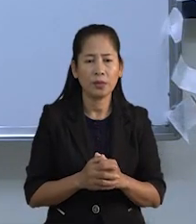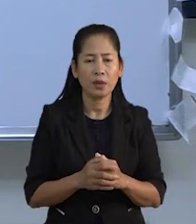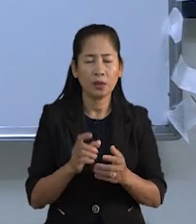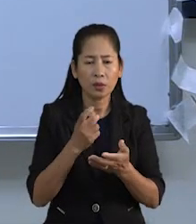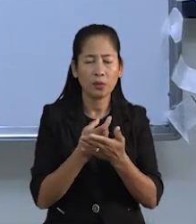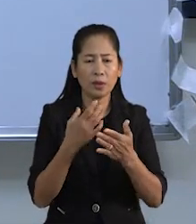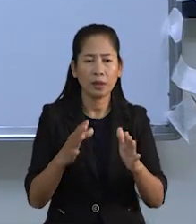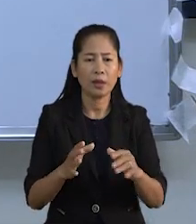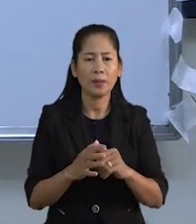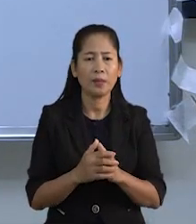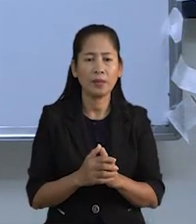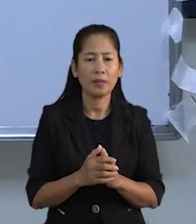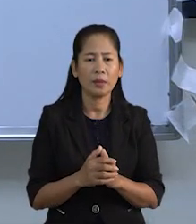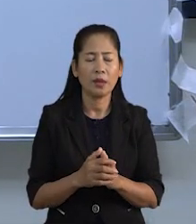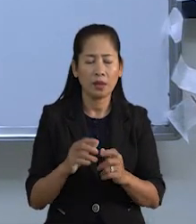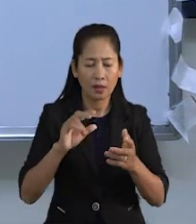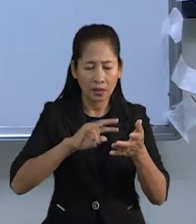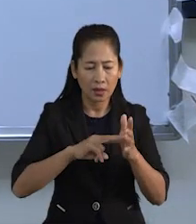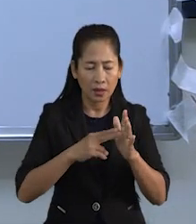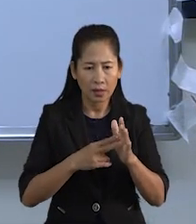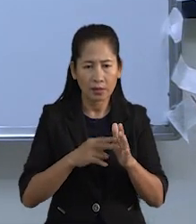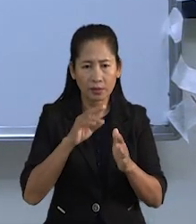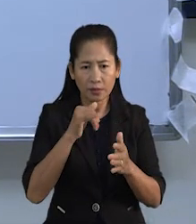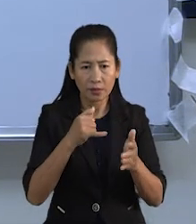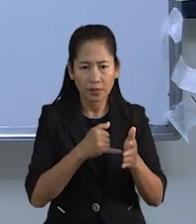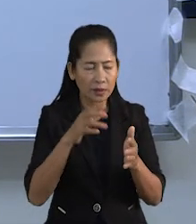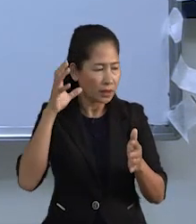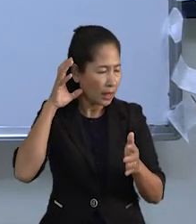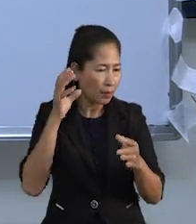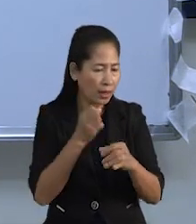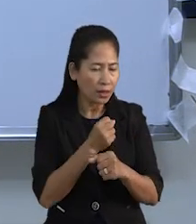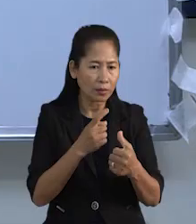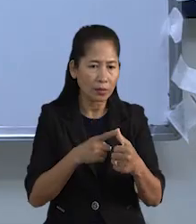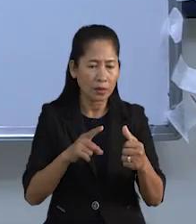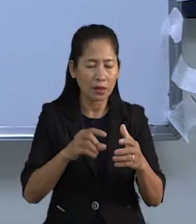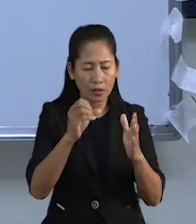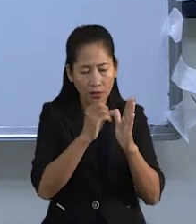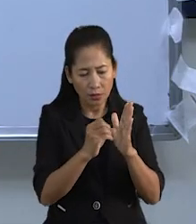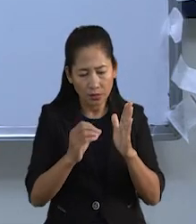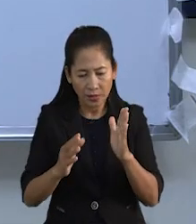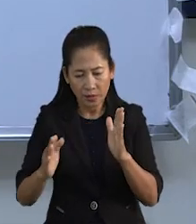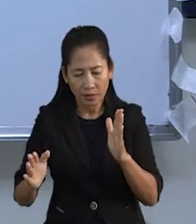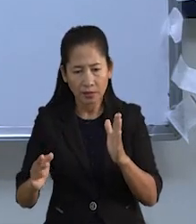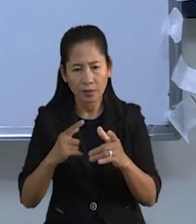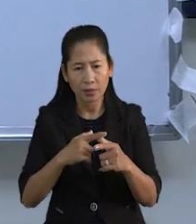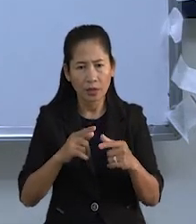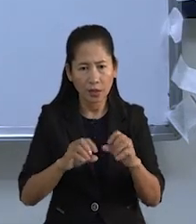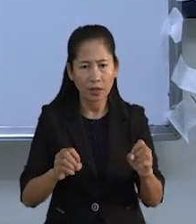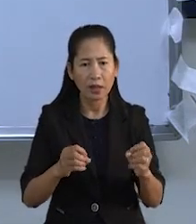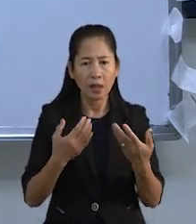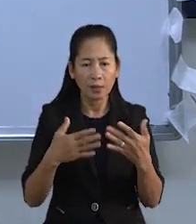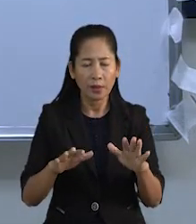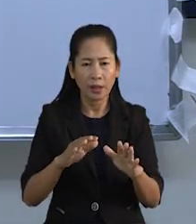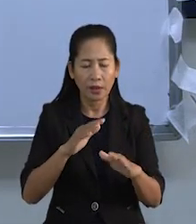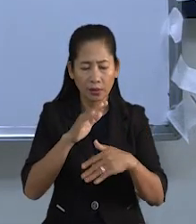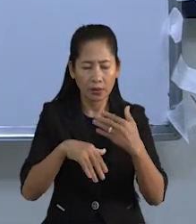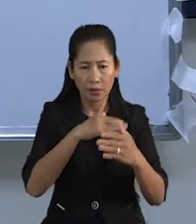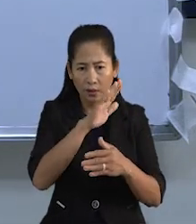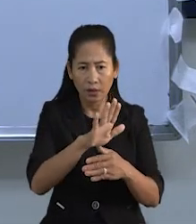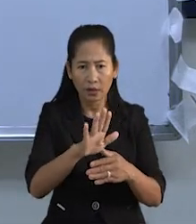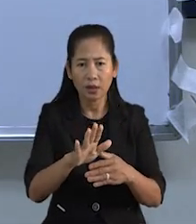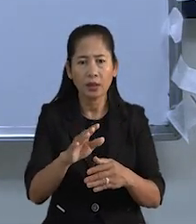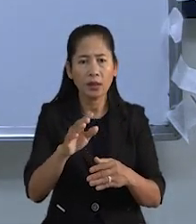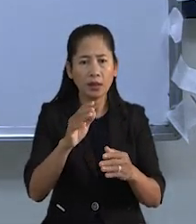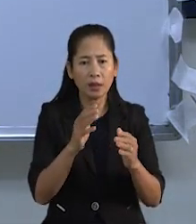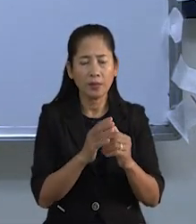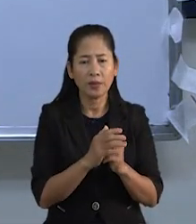ងម៉េចដែរកូនតើខ្លឹមសាររបស់វាស្ដាប់បានដែរឬទេលំដាប់លំដោយដែរឬទេហើយកូនទាំងអស់គ្នា